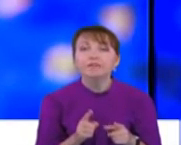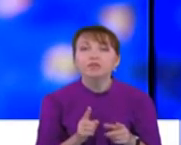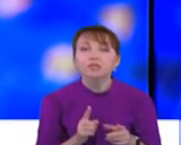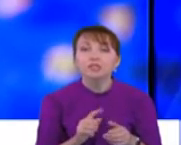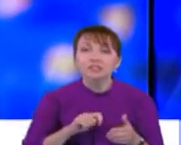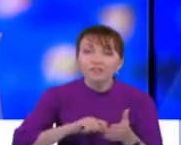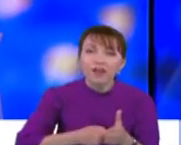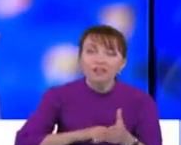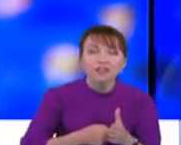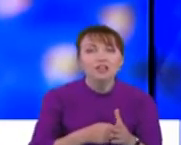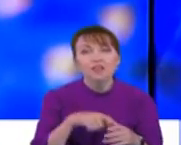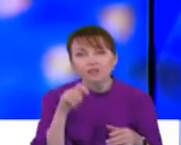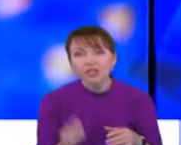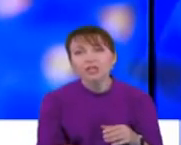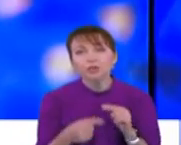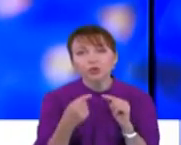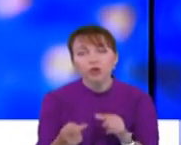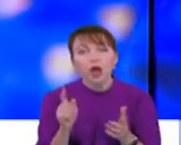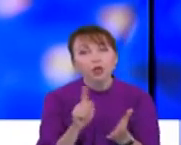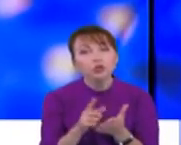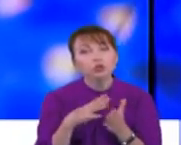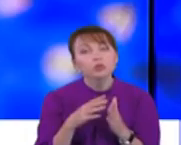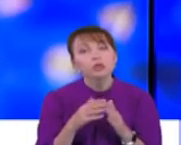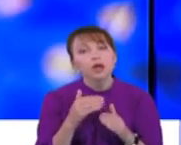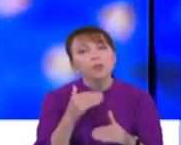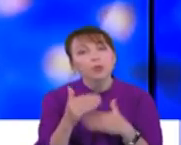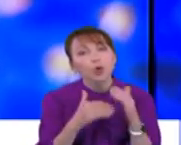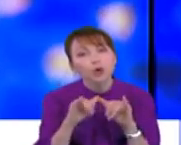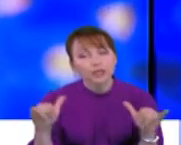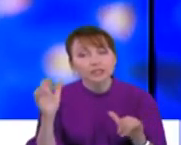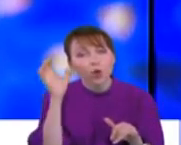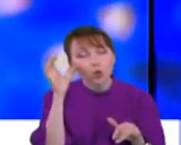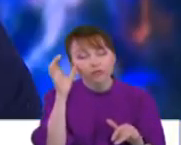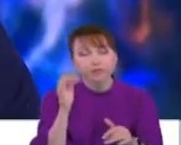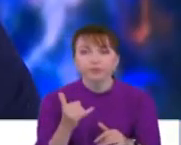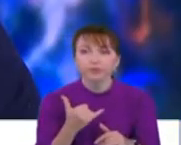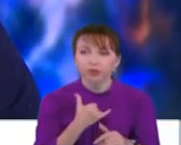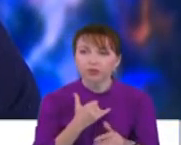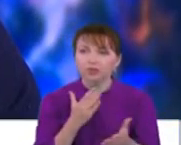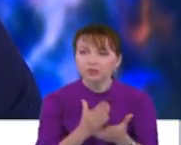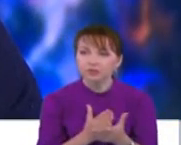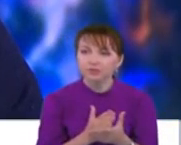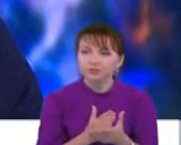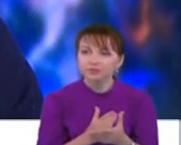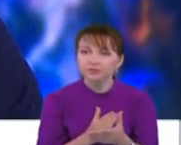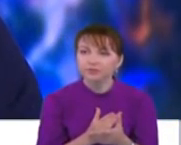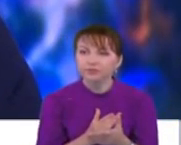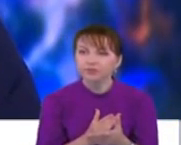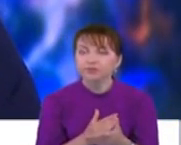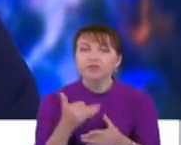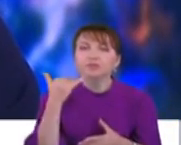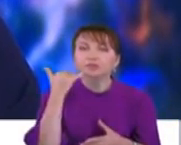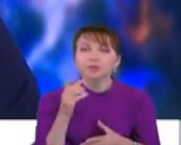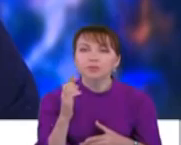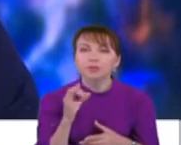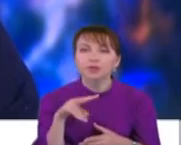війни, на протистояння замість прогресу наукового. І друга була частина. У нас є зараз Олександр Білокобильський на зв'язку. Але,